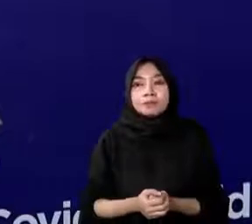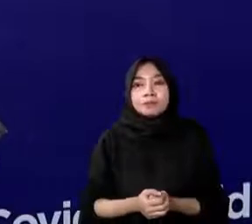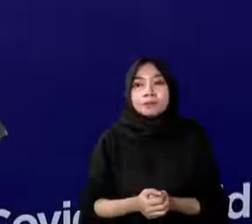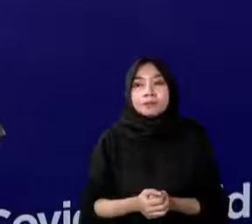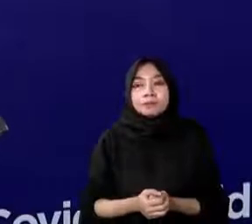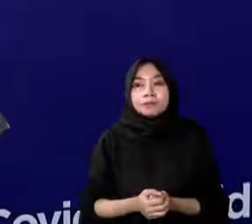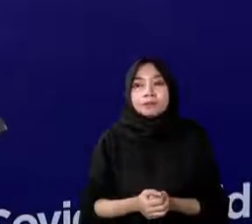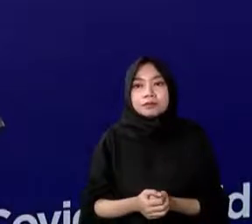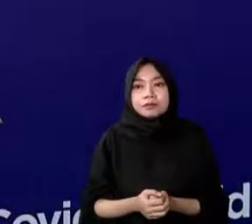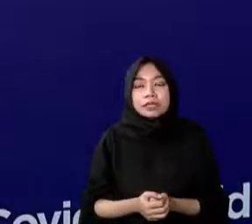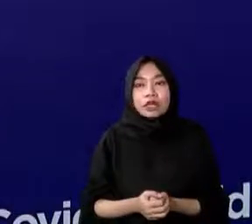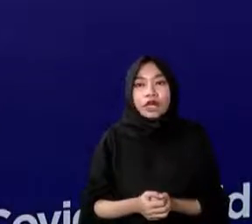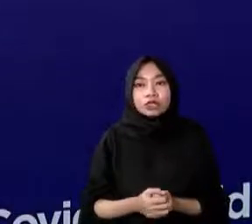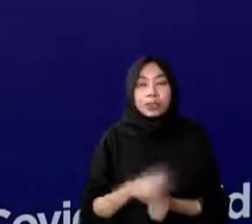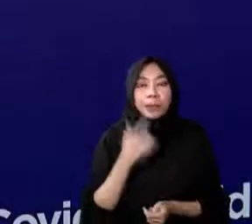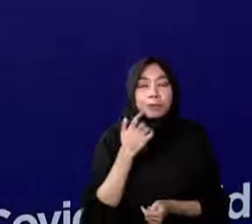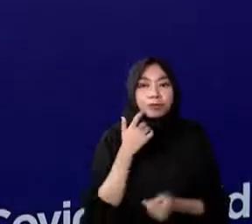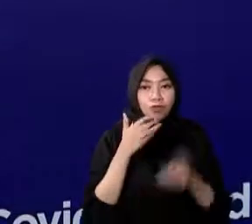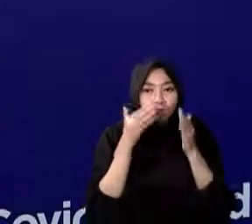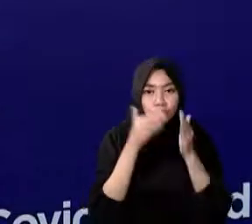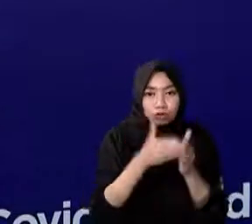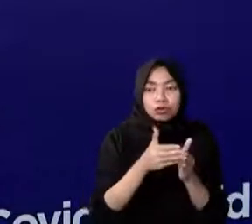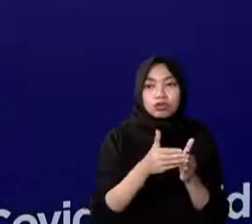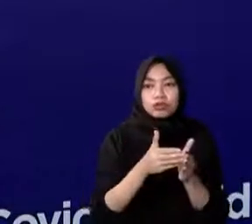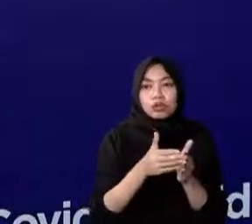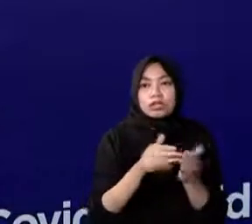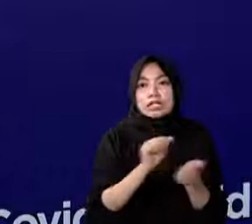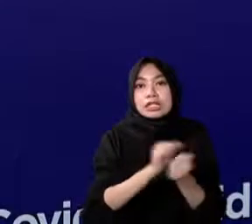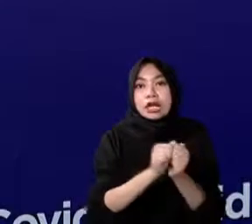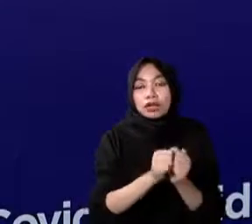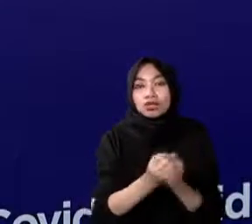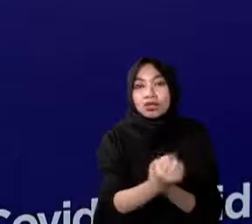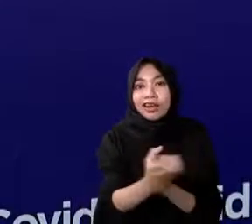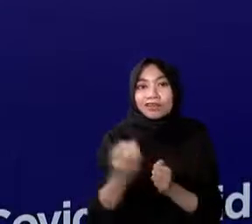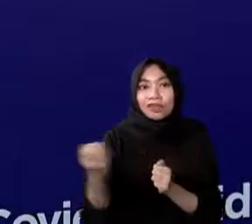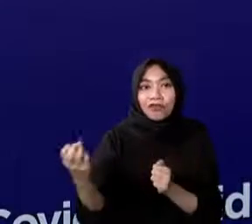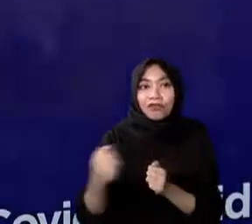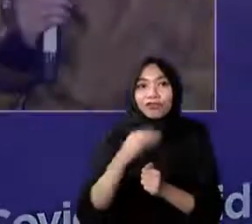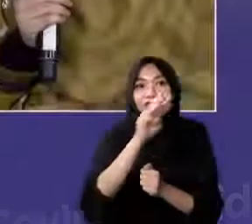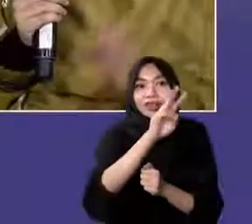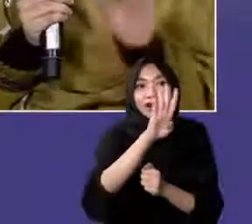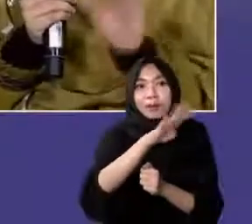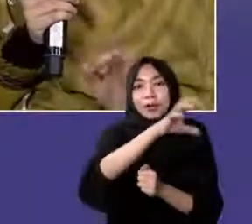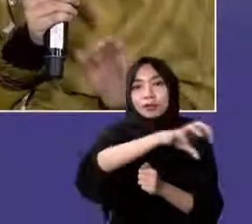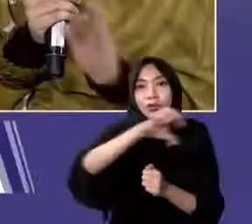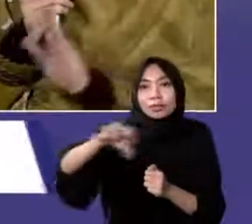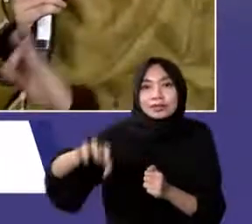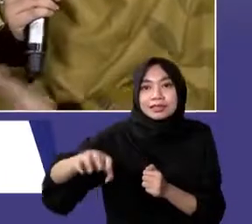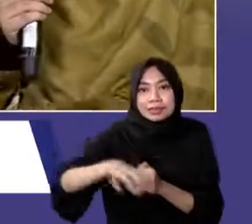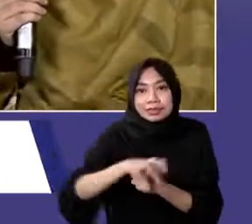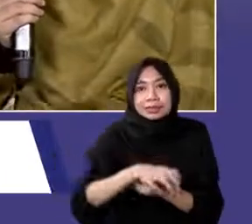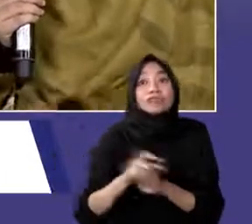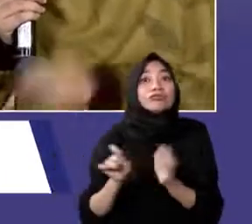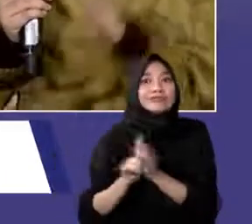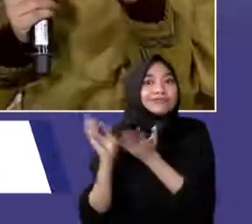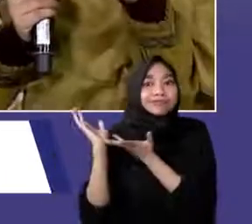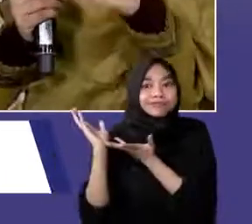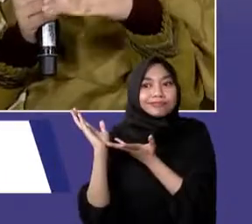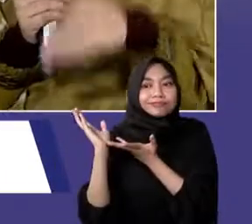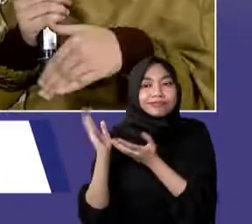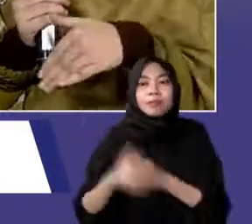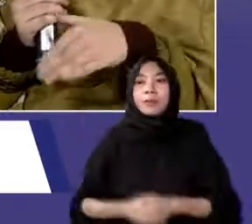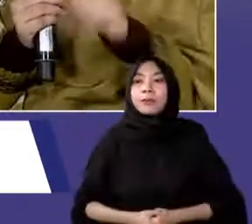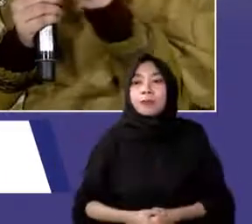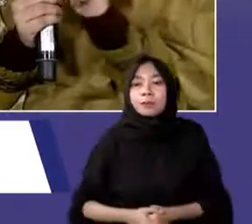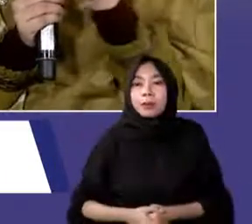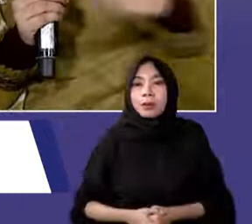dengan spektrum yang lebih luas. Yang pertama adalah kita lihat kasus aktif di 34 provinsi. Ini proporsi dan jumlah. Kalau